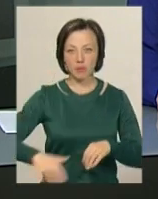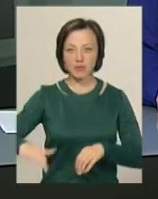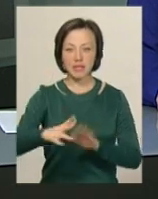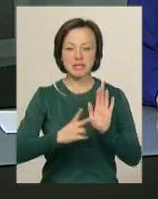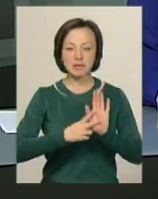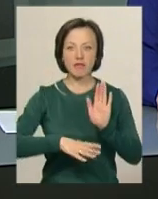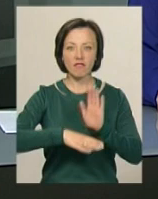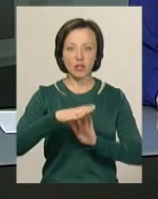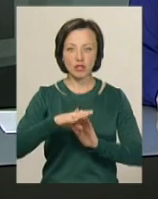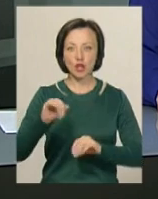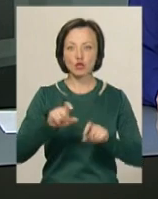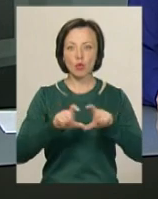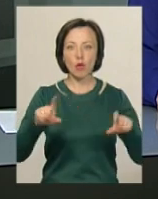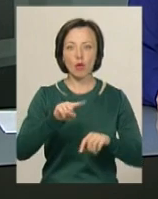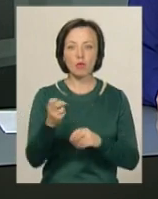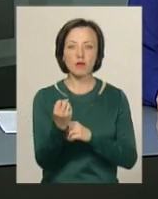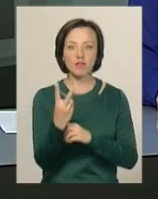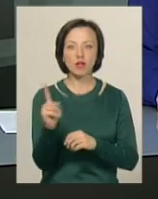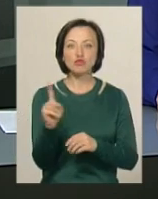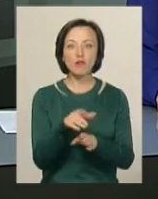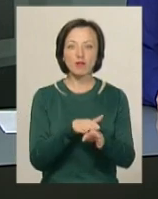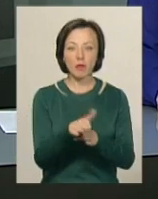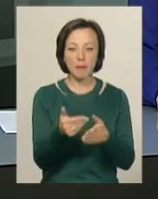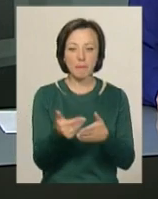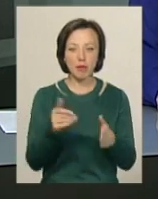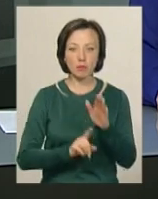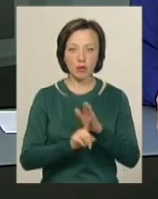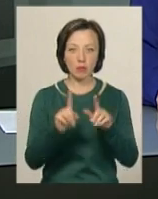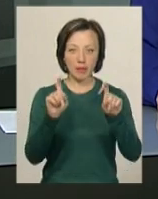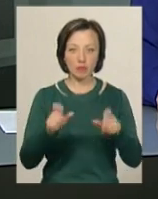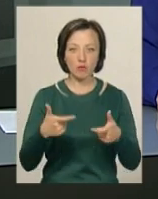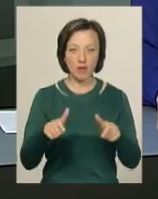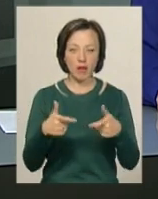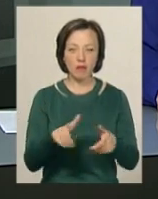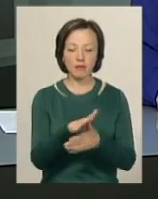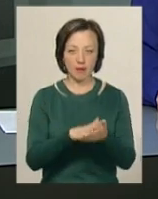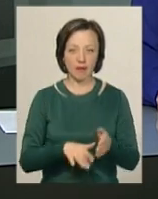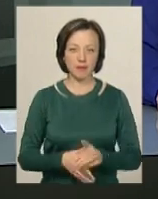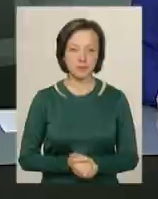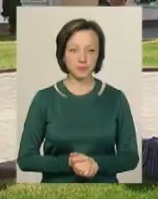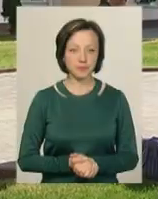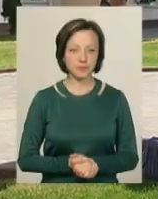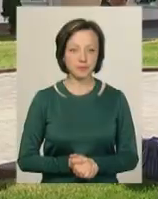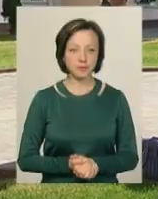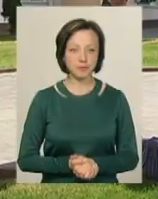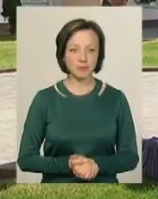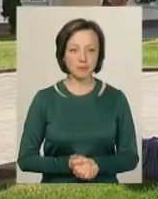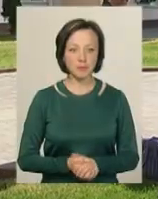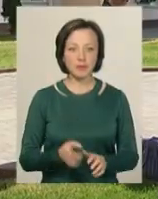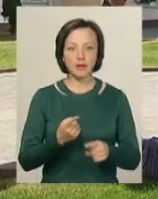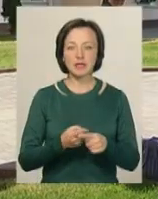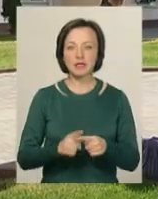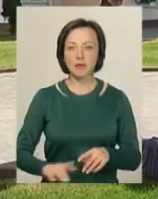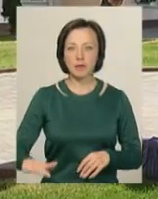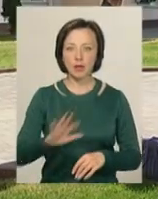7 вишів та школи номер 12. Що відбувалось перед початком тестування, розповість Ірина Аріон. Це